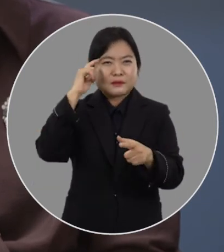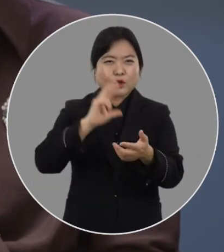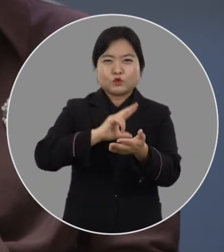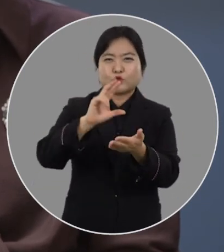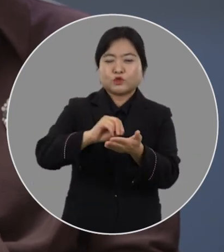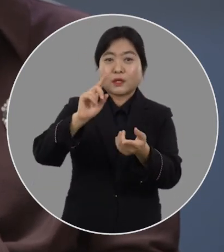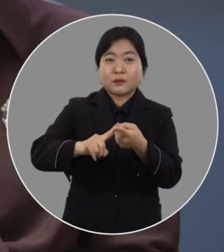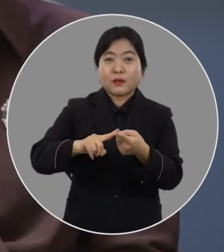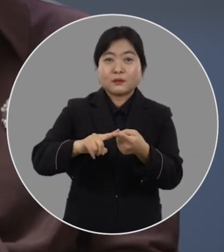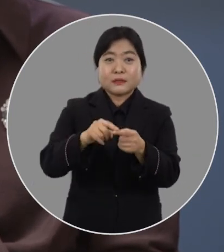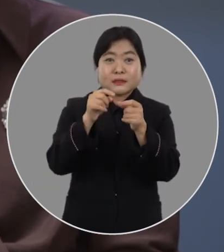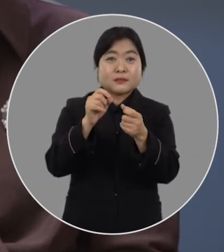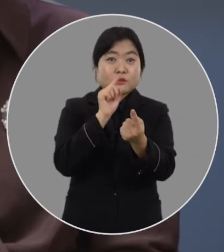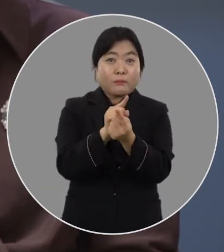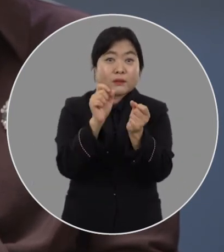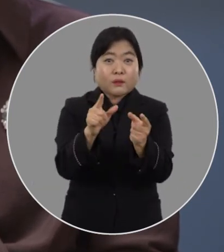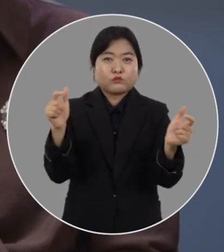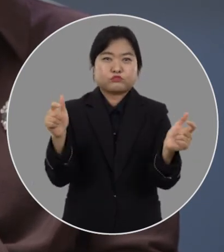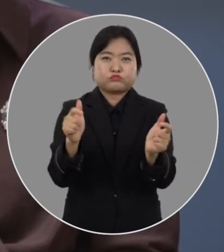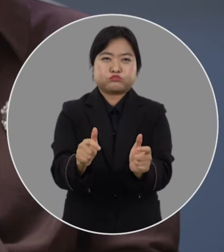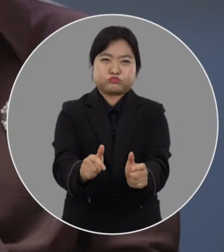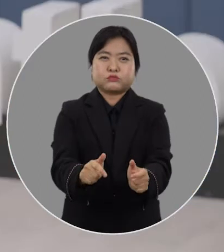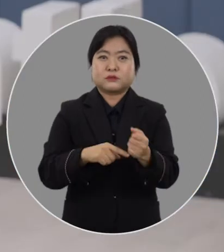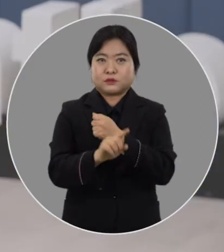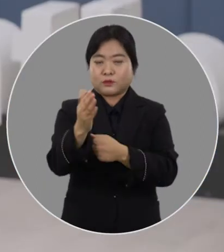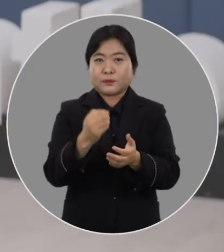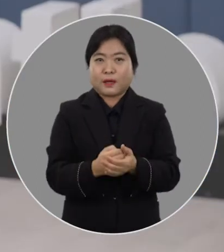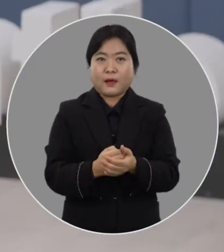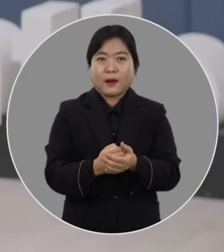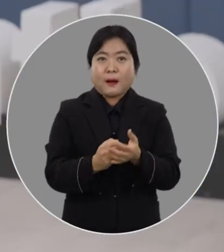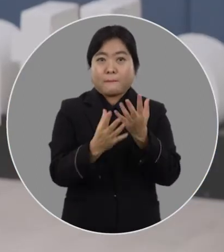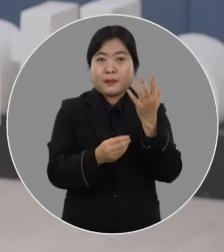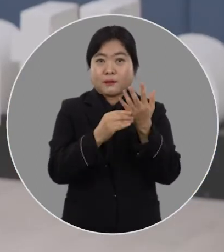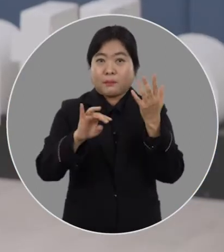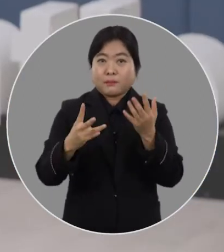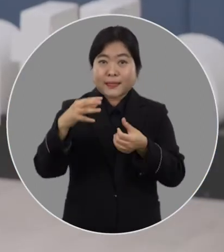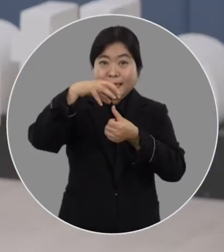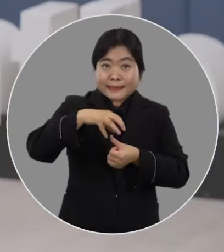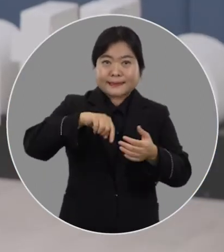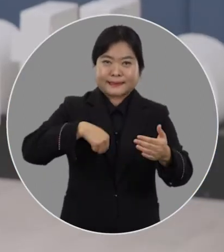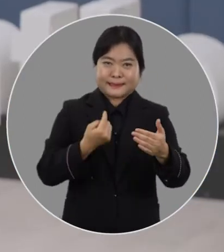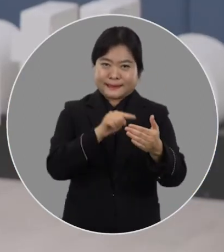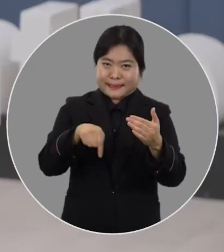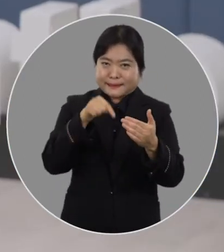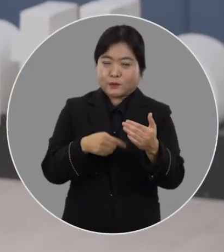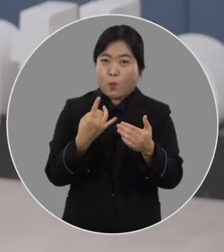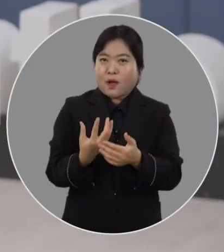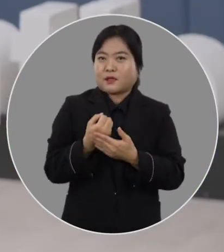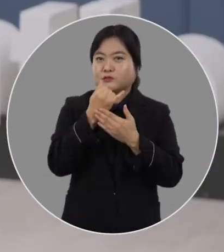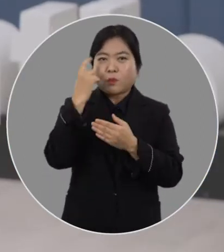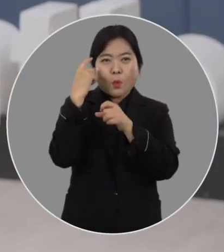기회가 점점점 줄어든다는 것을 의미합니다. 필터 버블에 갇힌 개인은 기존에 가지고